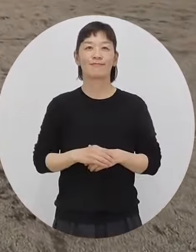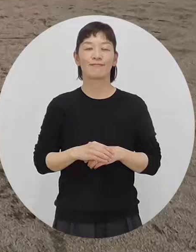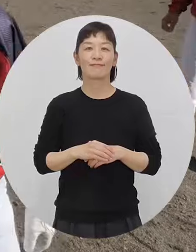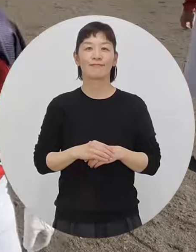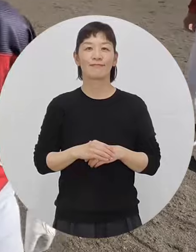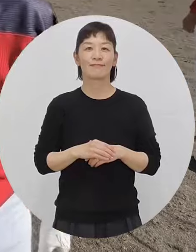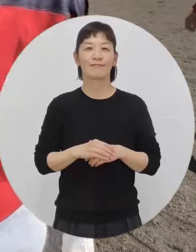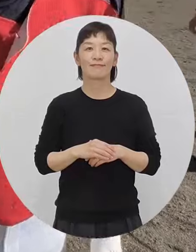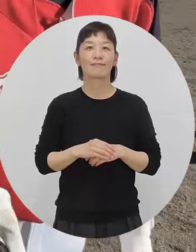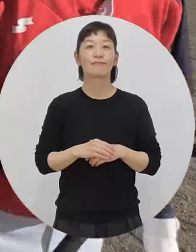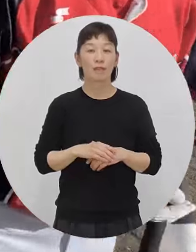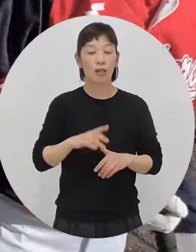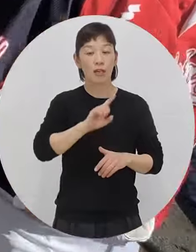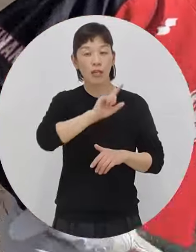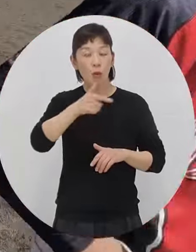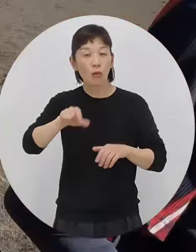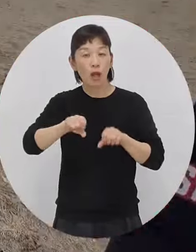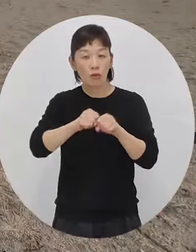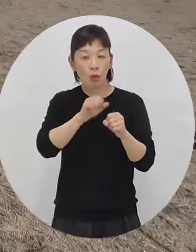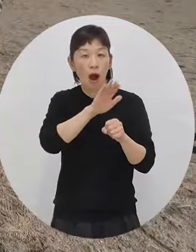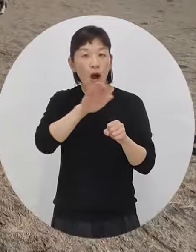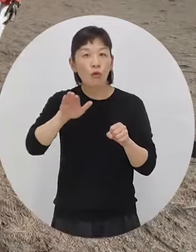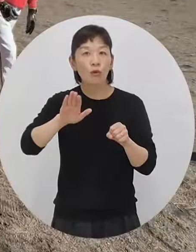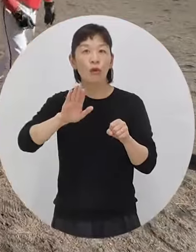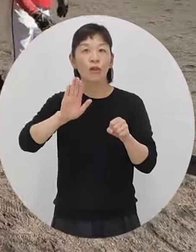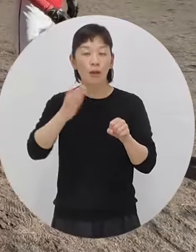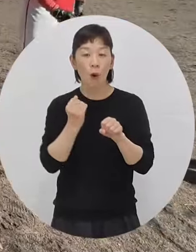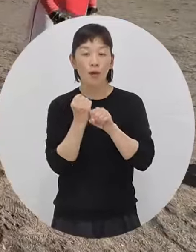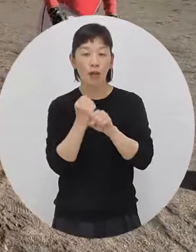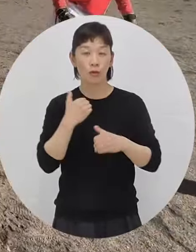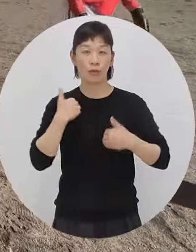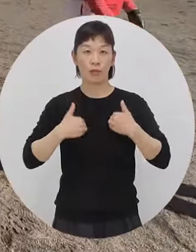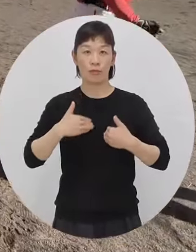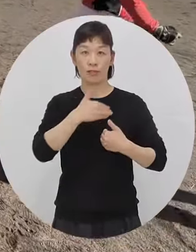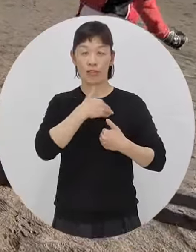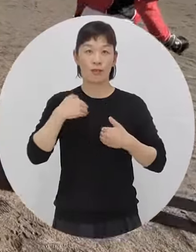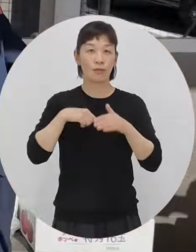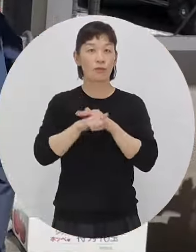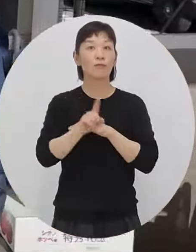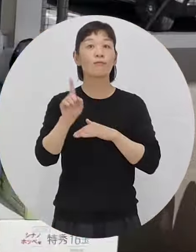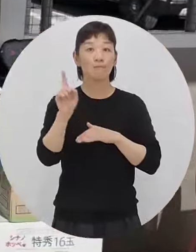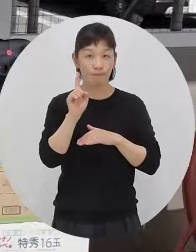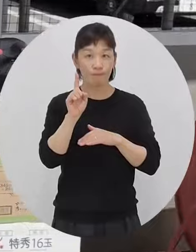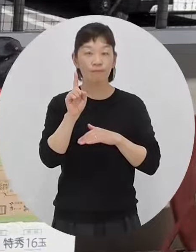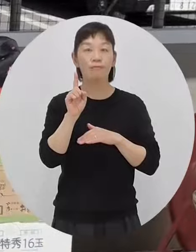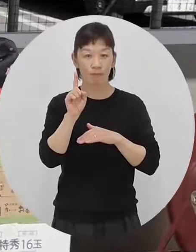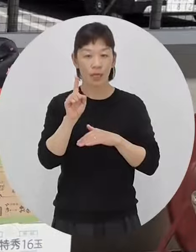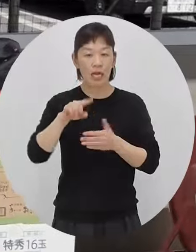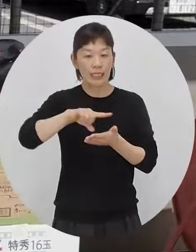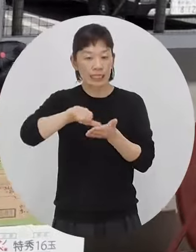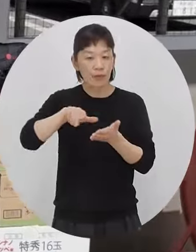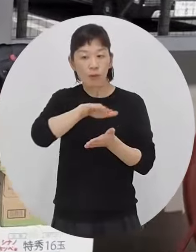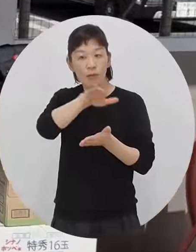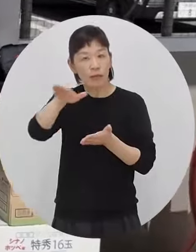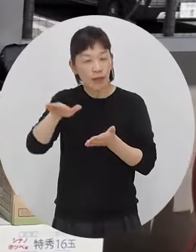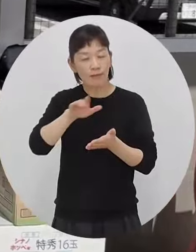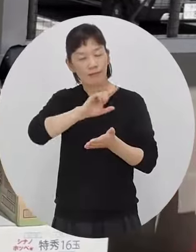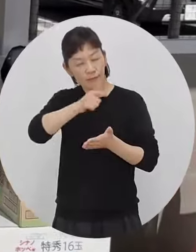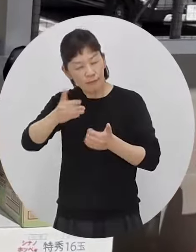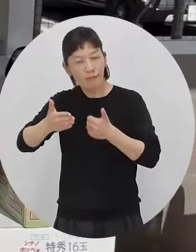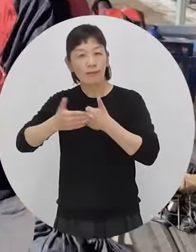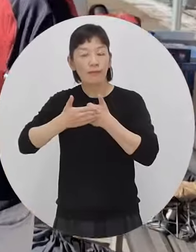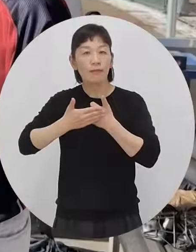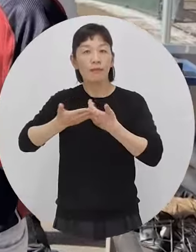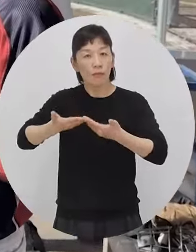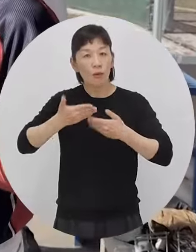。 さまざまな障害があっても野球を楽しむことができている背景には、地域のさまざまな